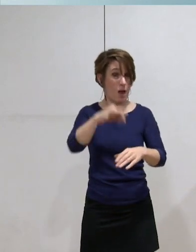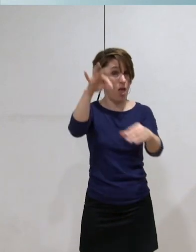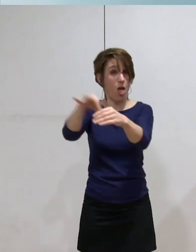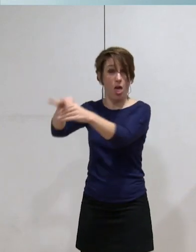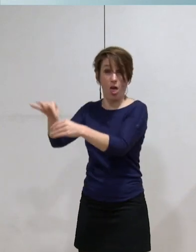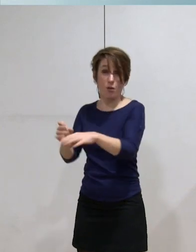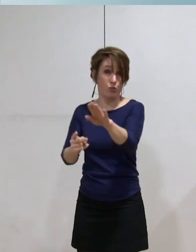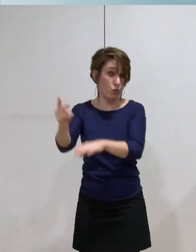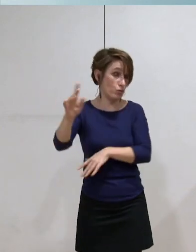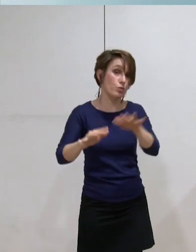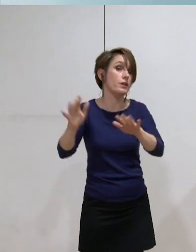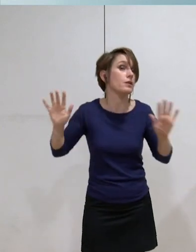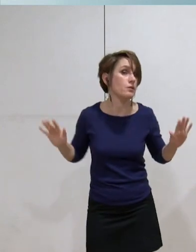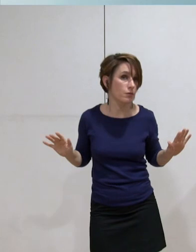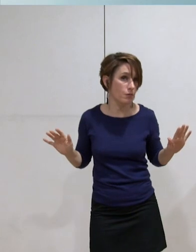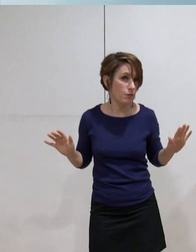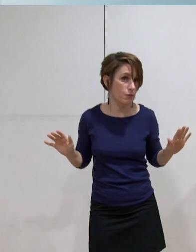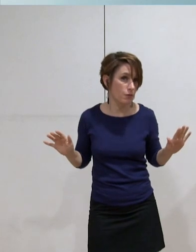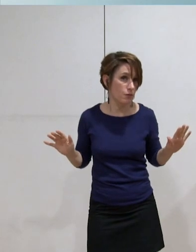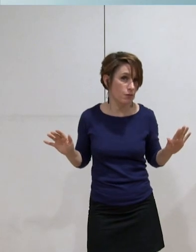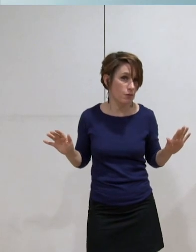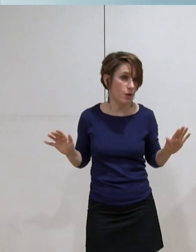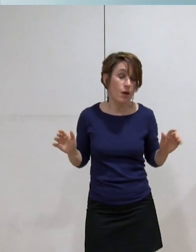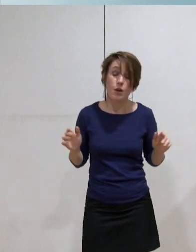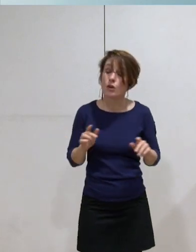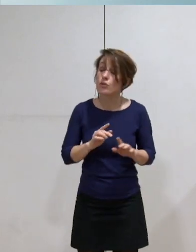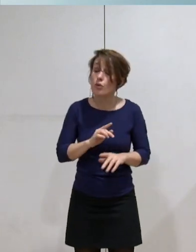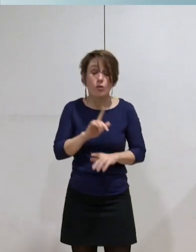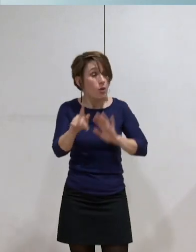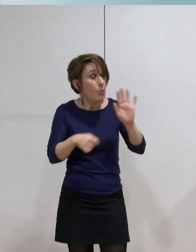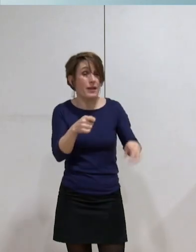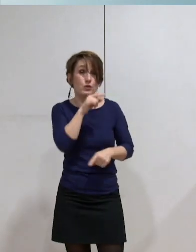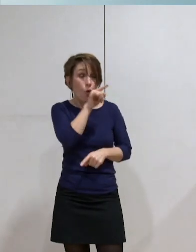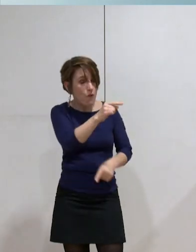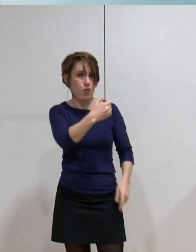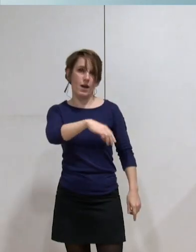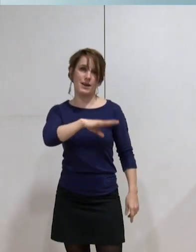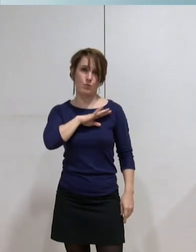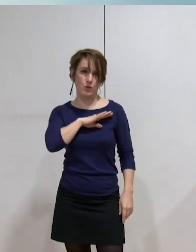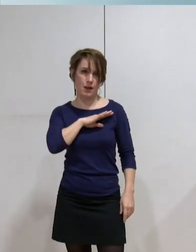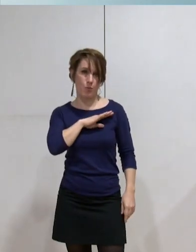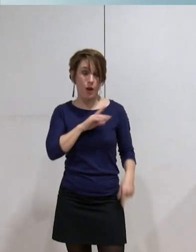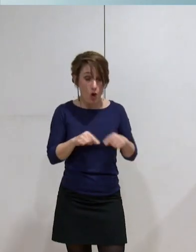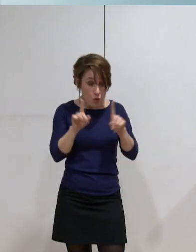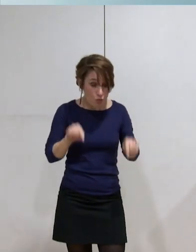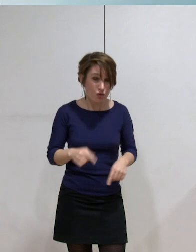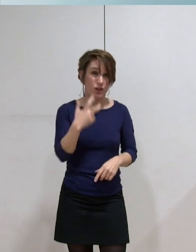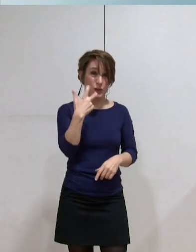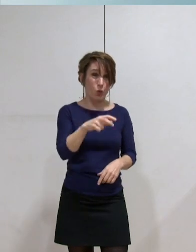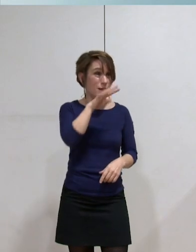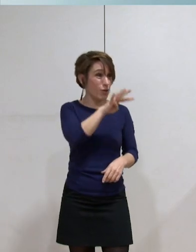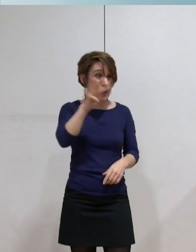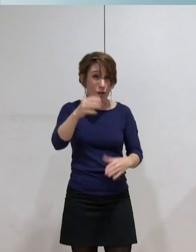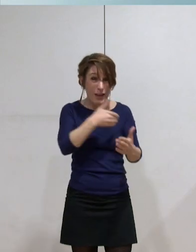démagogiques et populiste non vous n'êtes pas impuissant quand vous avez la responsabilité d'un budget de 3 44 millions